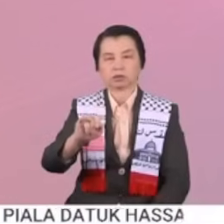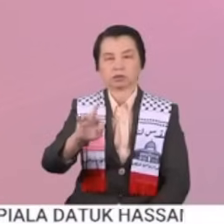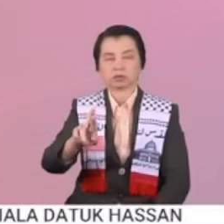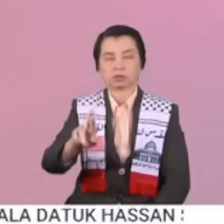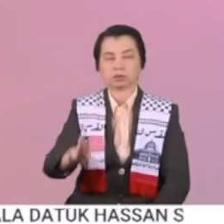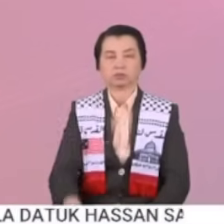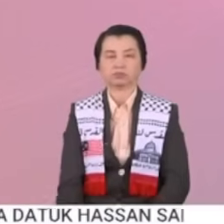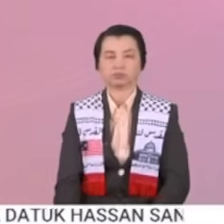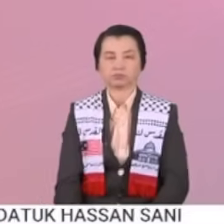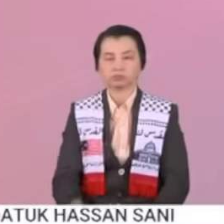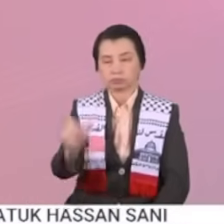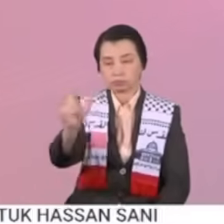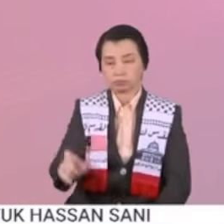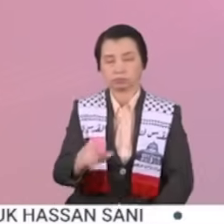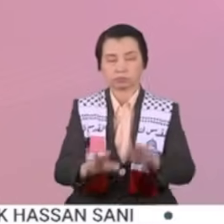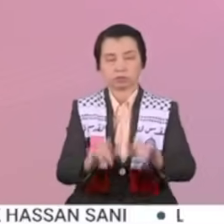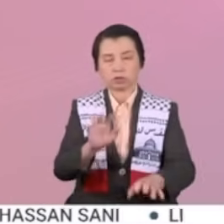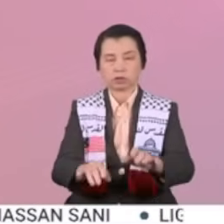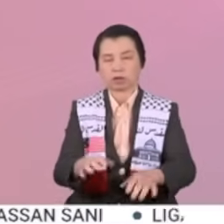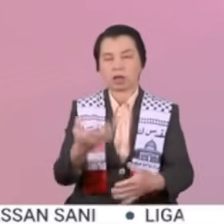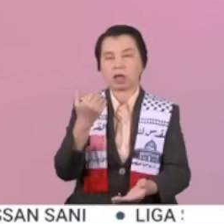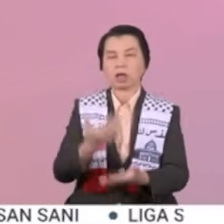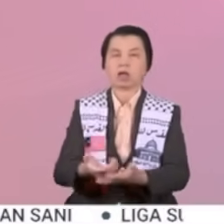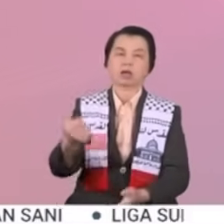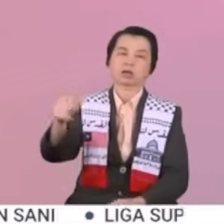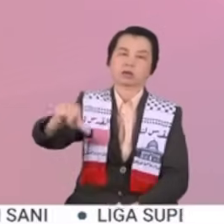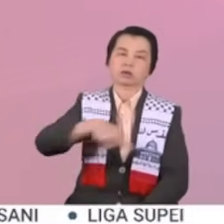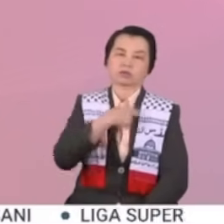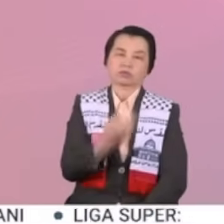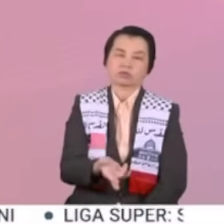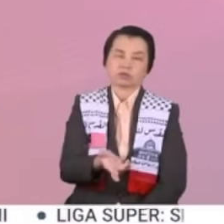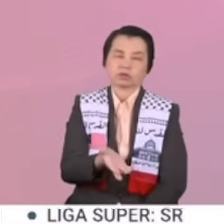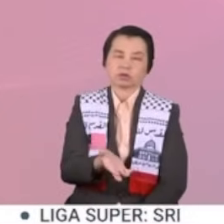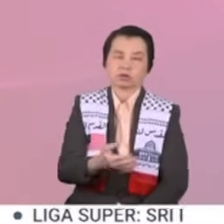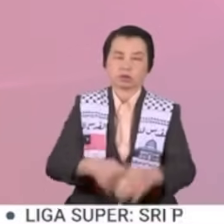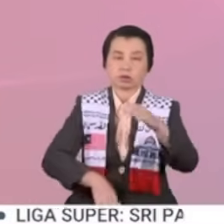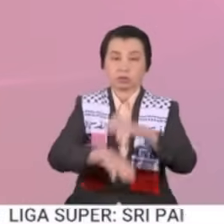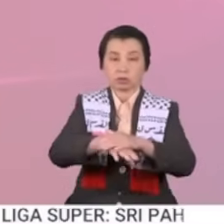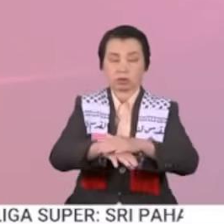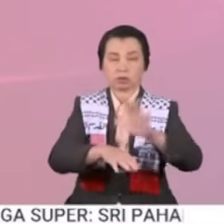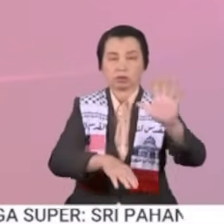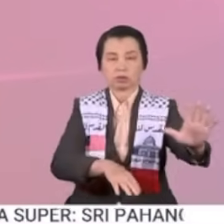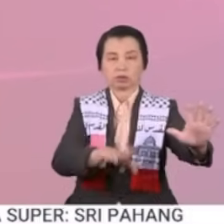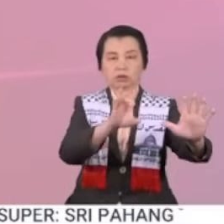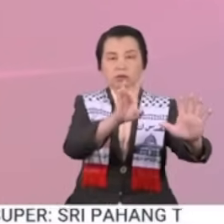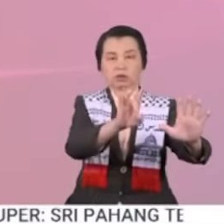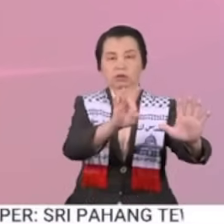Hilir seorang kerani berputih mata selepas menanggung kerugian mencecah